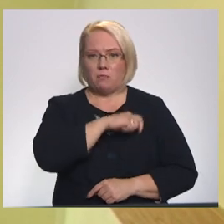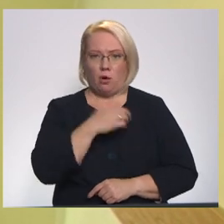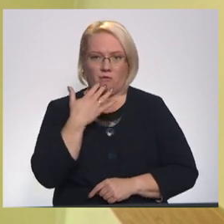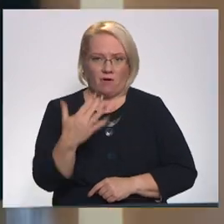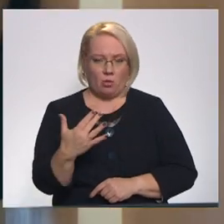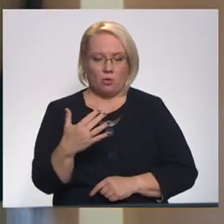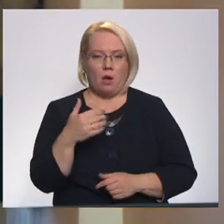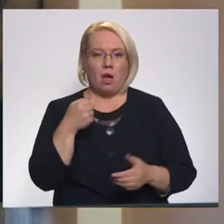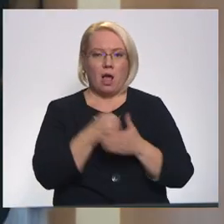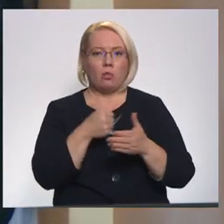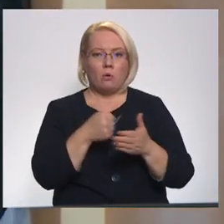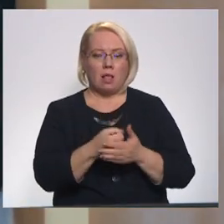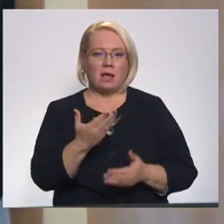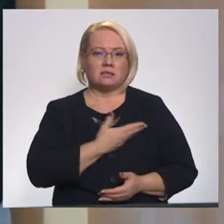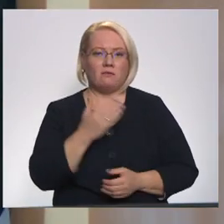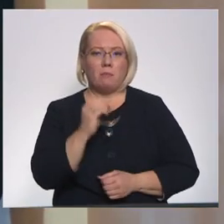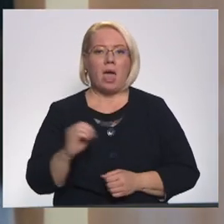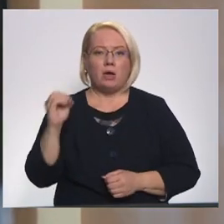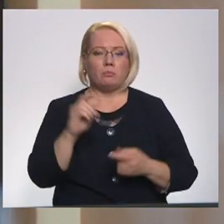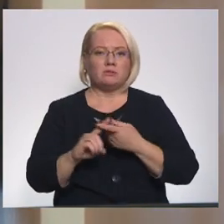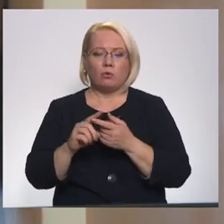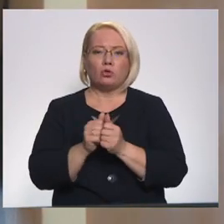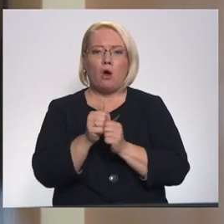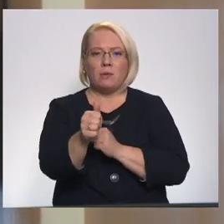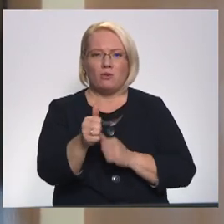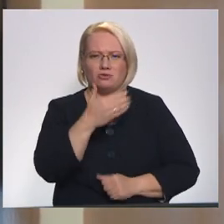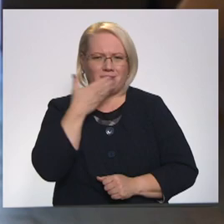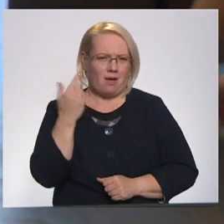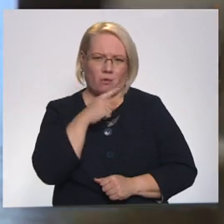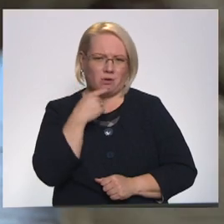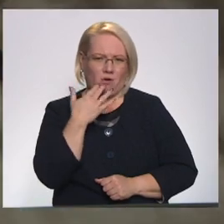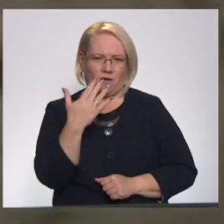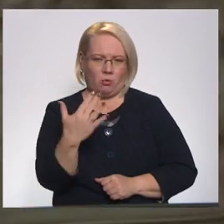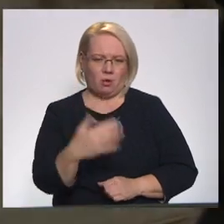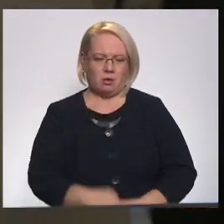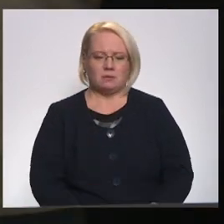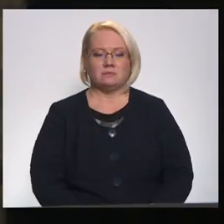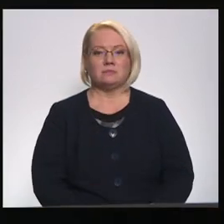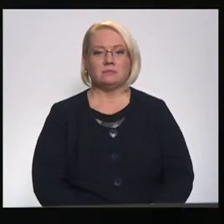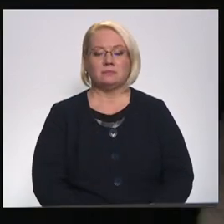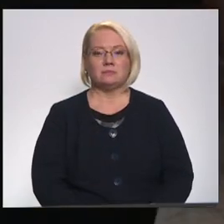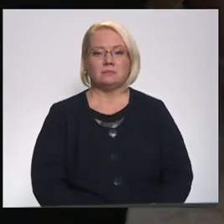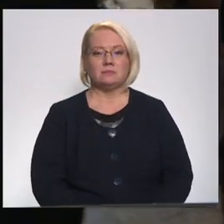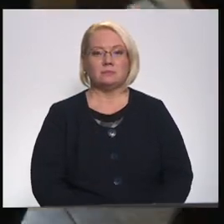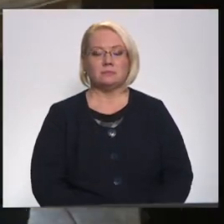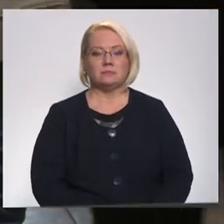galā dzīvojam Eiropas Savienībā, kur dominējošā nebūt nav krievu valoda. Rūta Madrai, Artjoms Kačorjans, 4. Studija.